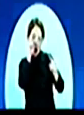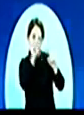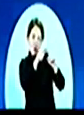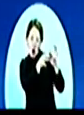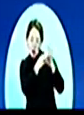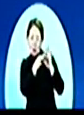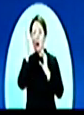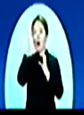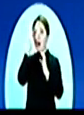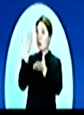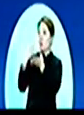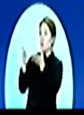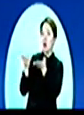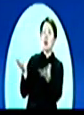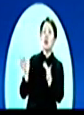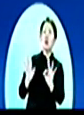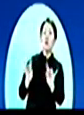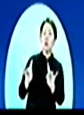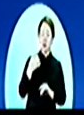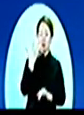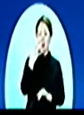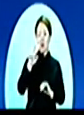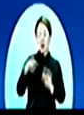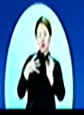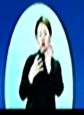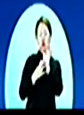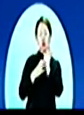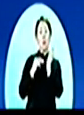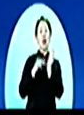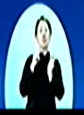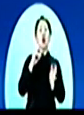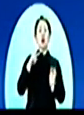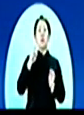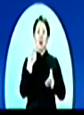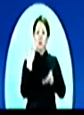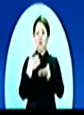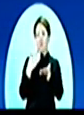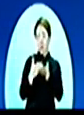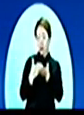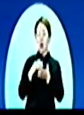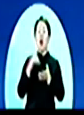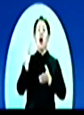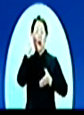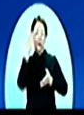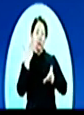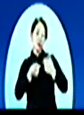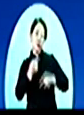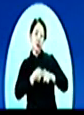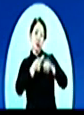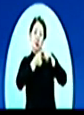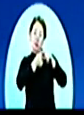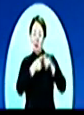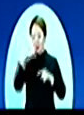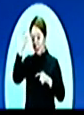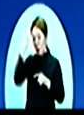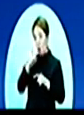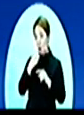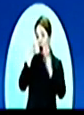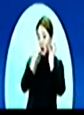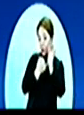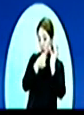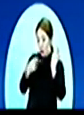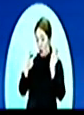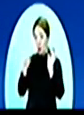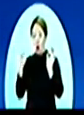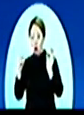зах зээлд 50.9 мянган тонн мах махан бүтээгдэхүүн гаргаснаар экспорт нэмэгдэж, засгийн газрын 2016-аас 2020 оны